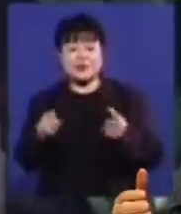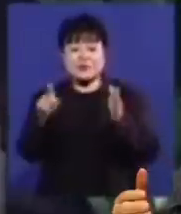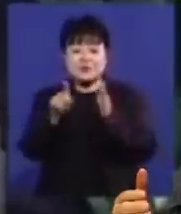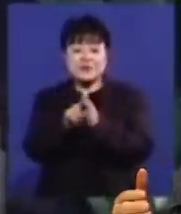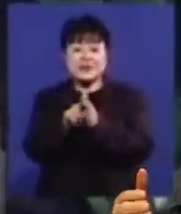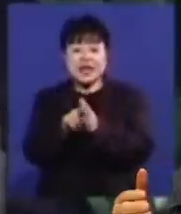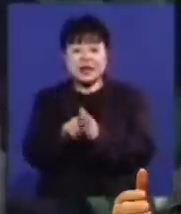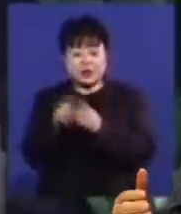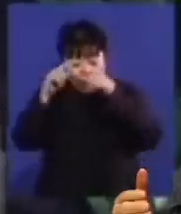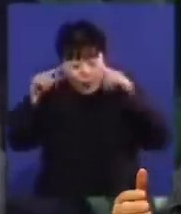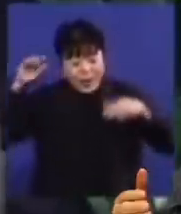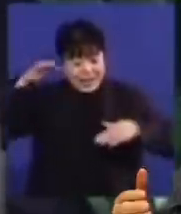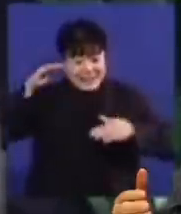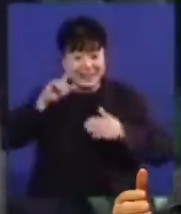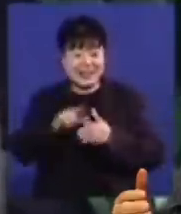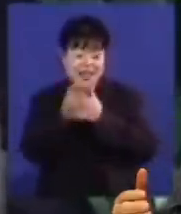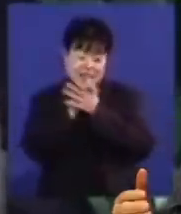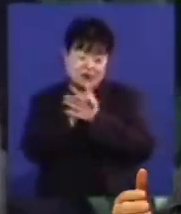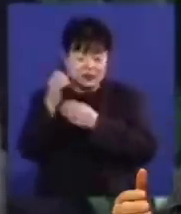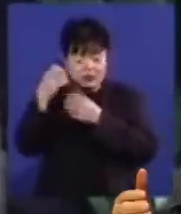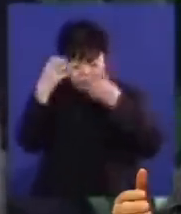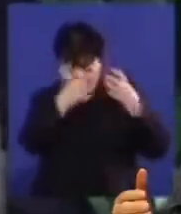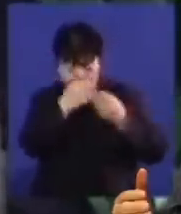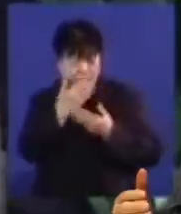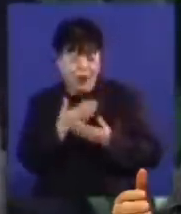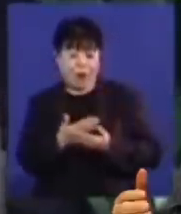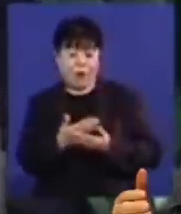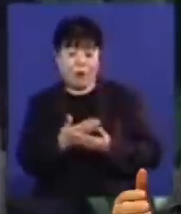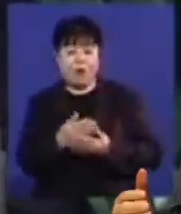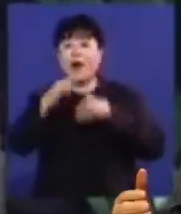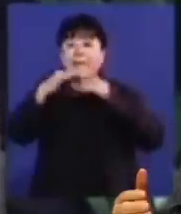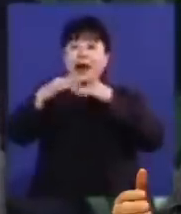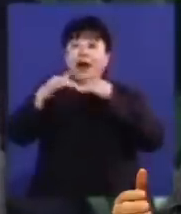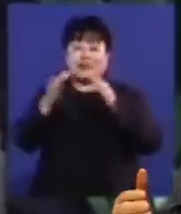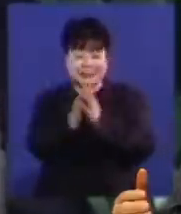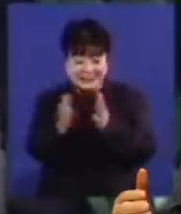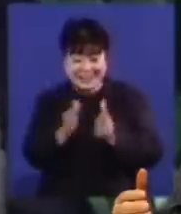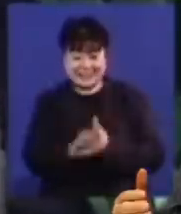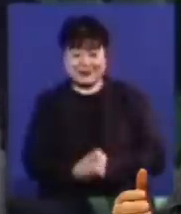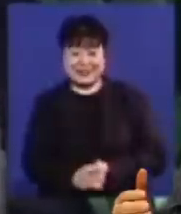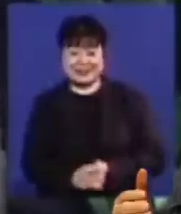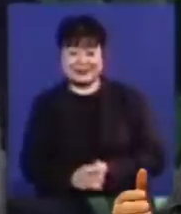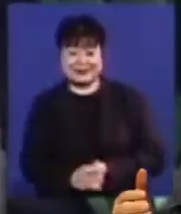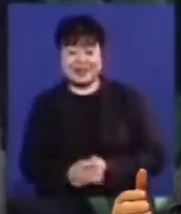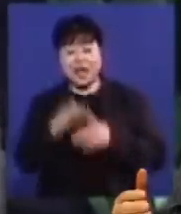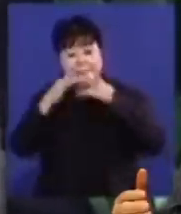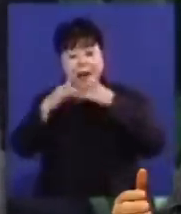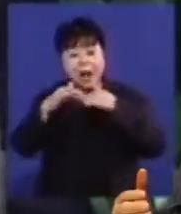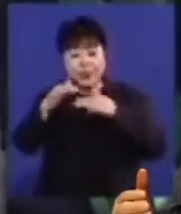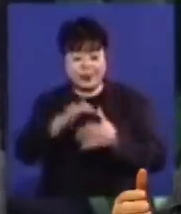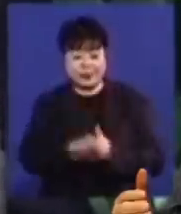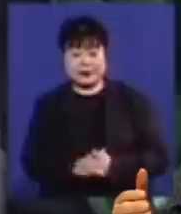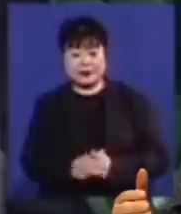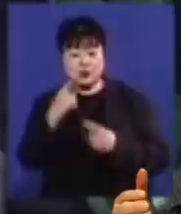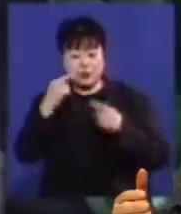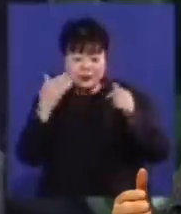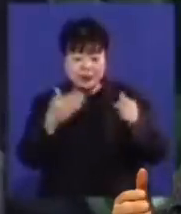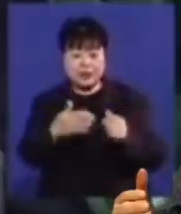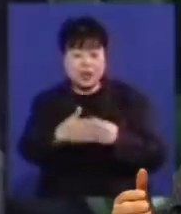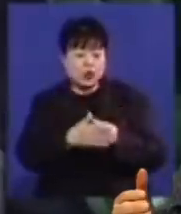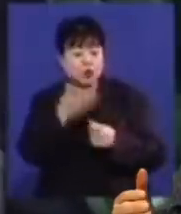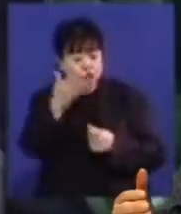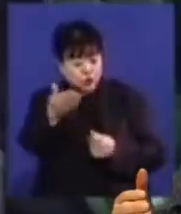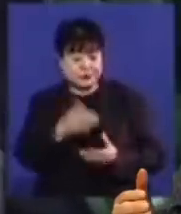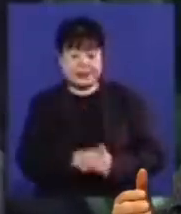시절에 기도하다가 성령 충만이 받고 방언을 말하기 시작했는데 이 방언이 저에게 굉장한 도움이